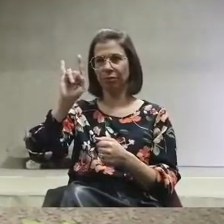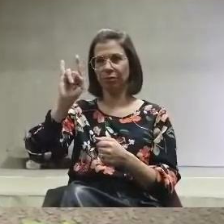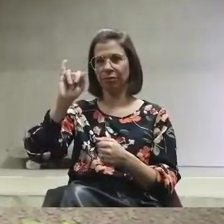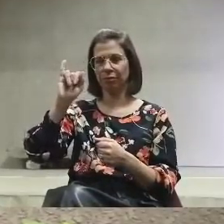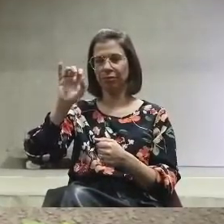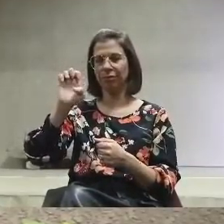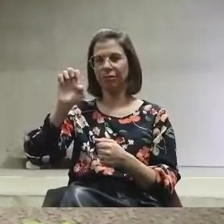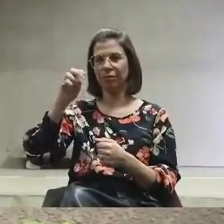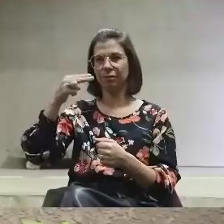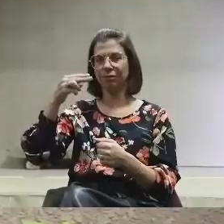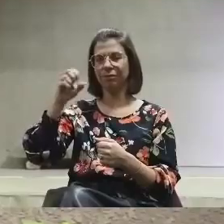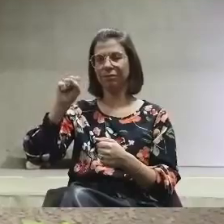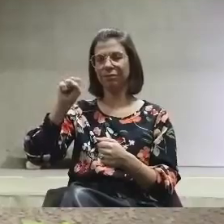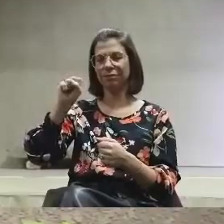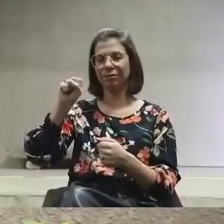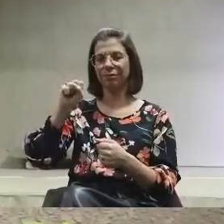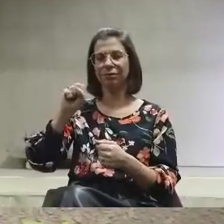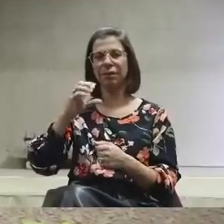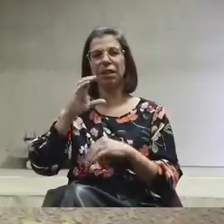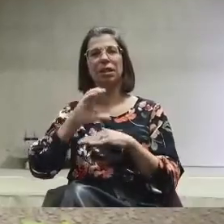1 Corinthiens chapitre 1,